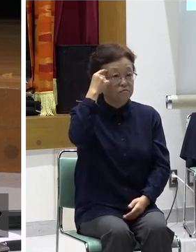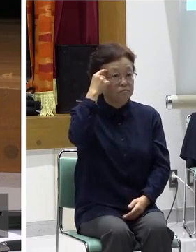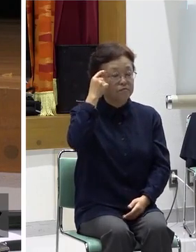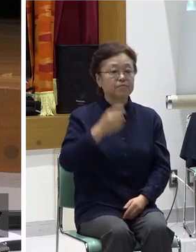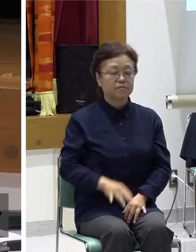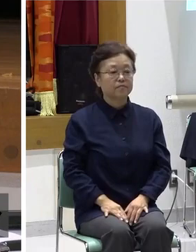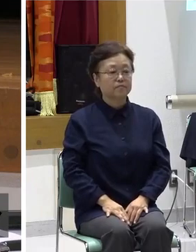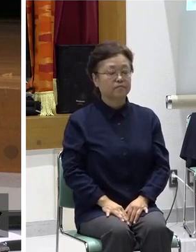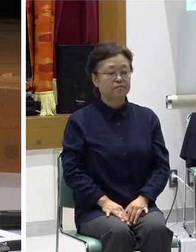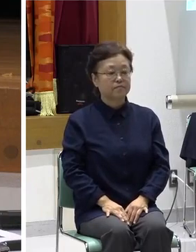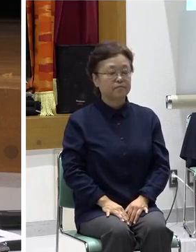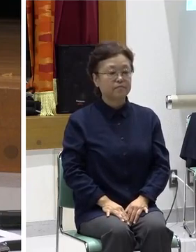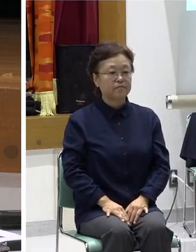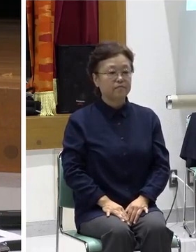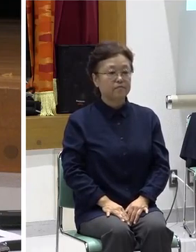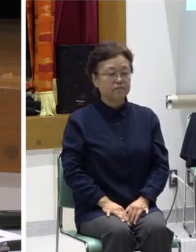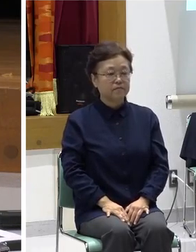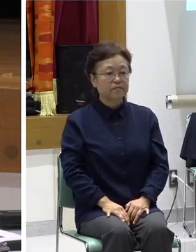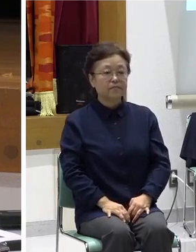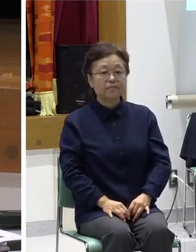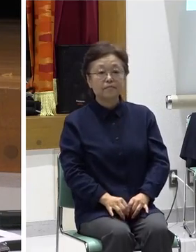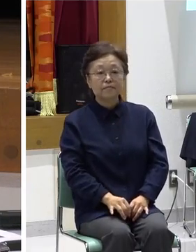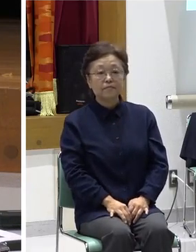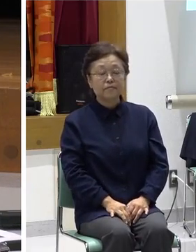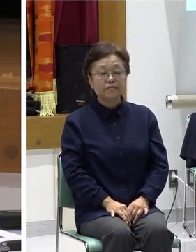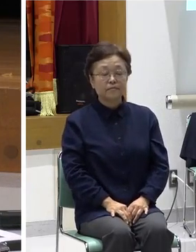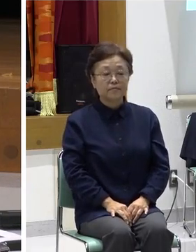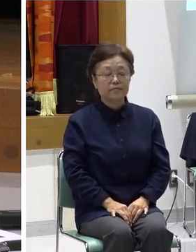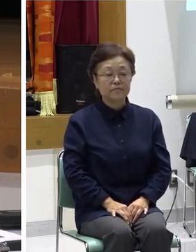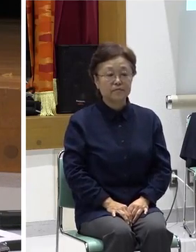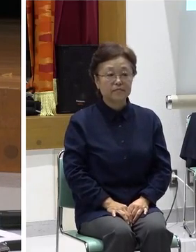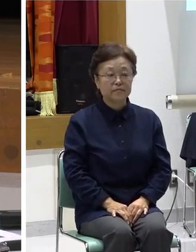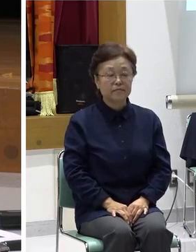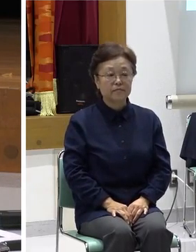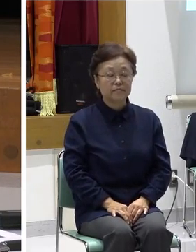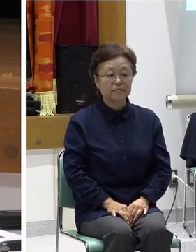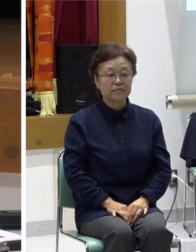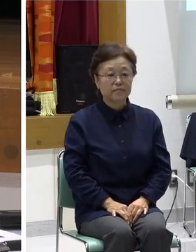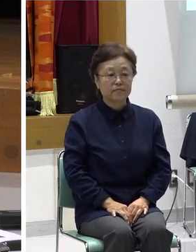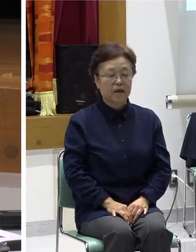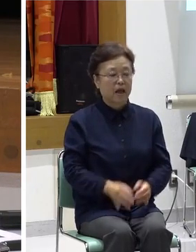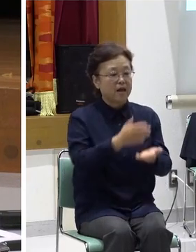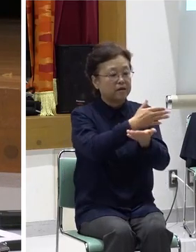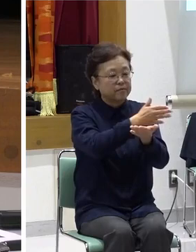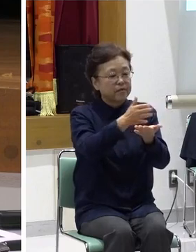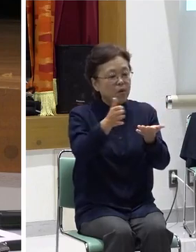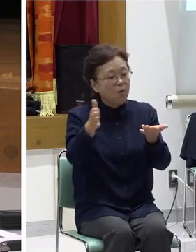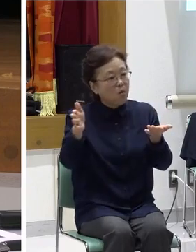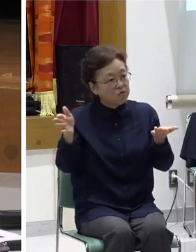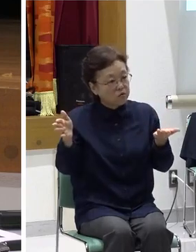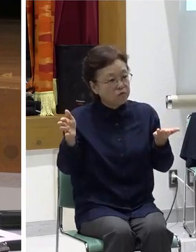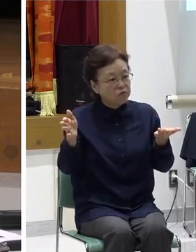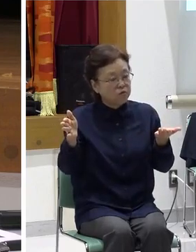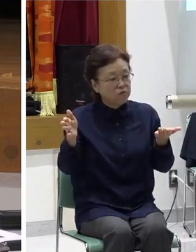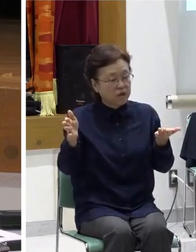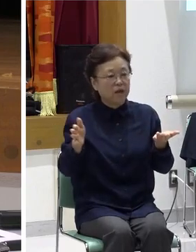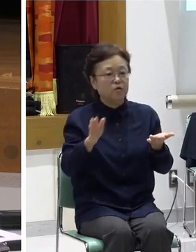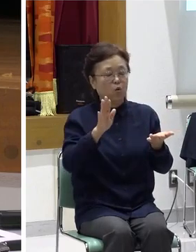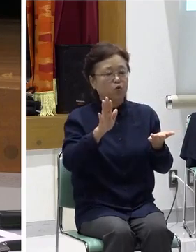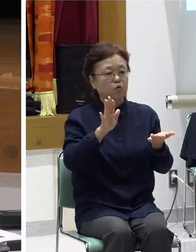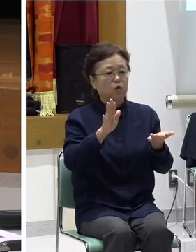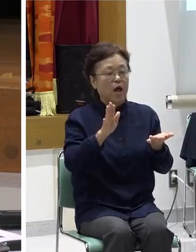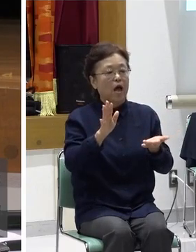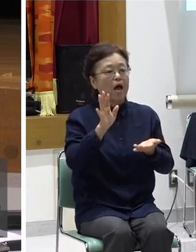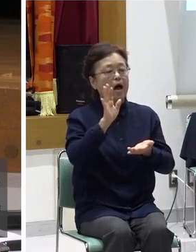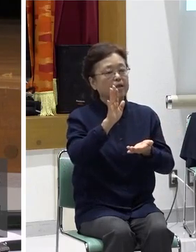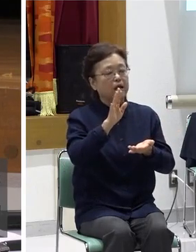業所の多分メールアドレスと多分把握されていると思うので、なんか手広くこうなんかそういうのがあれば出してい